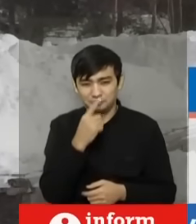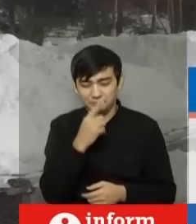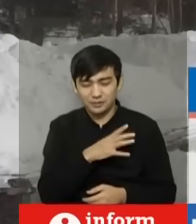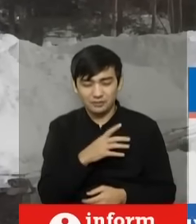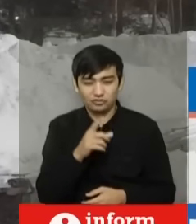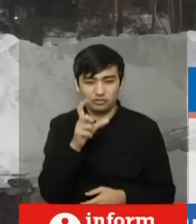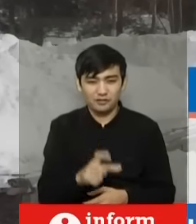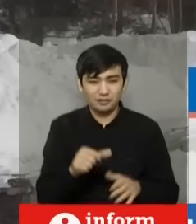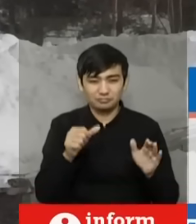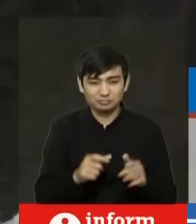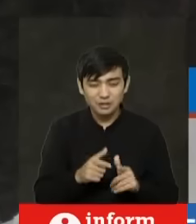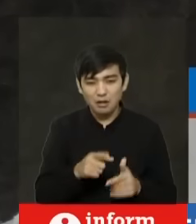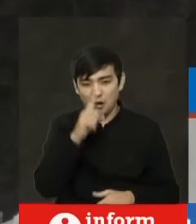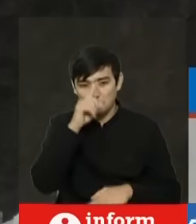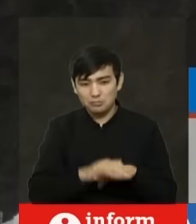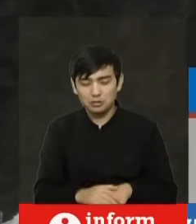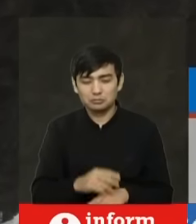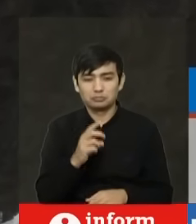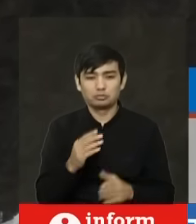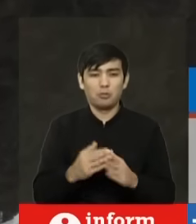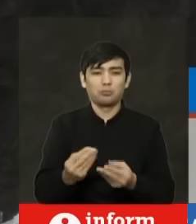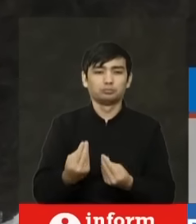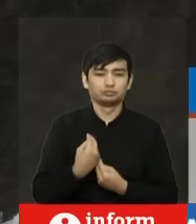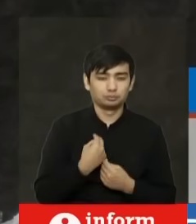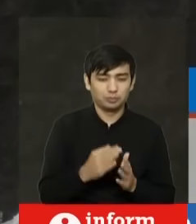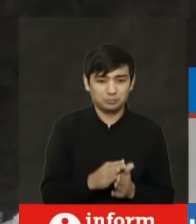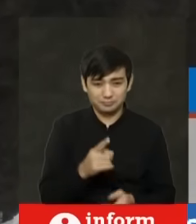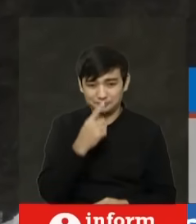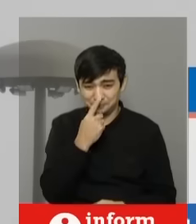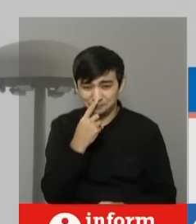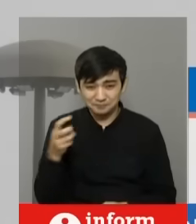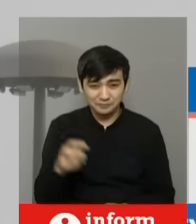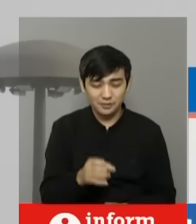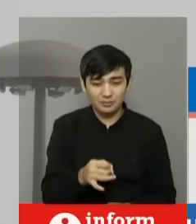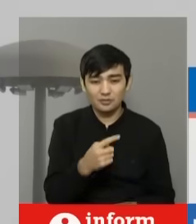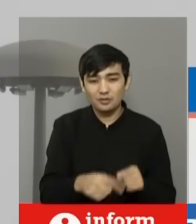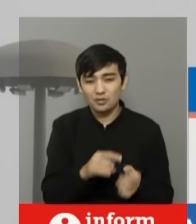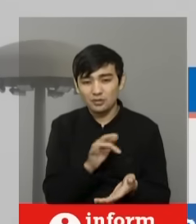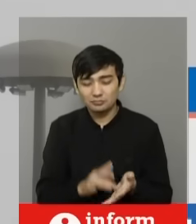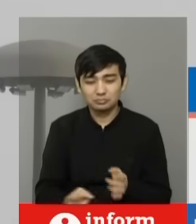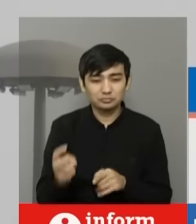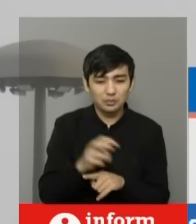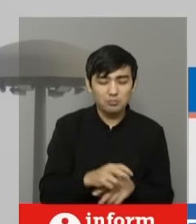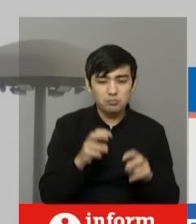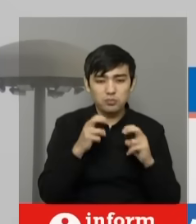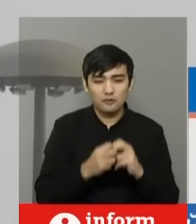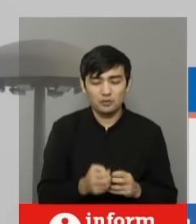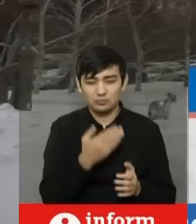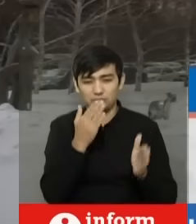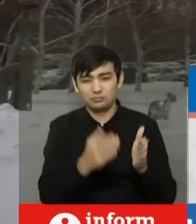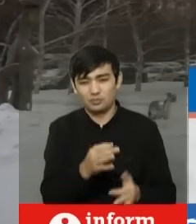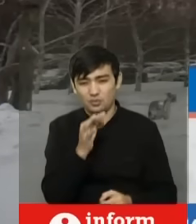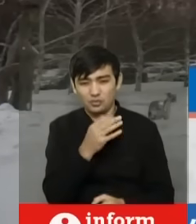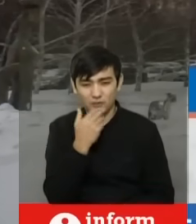азамат үкіметтен баспана сұрайды деп ашуланды. Ал көші-қон комитетінің өкілдері бас қалаға келушілер тексерілмейді деді. Өйткені қазір ондай